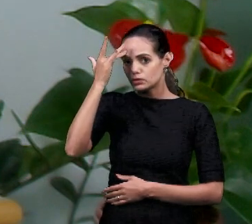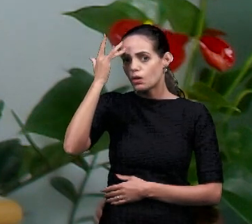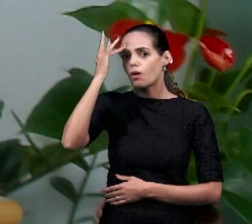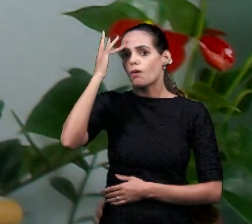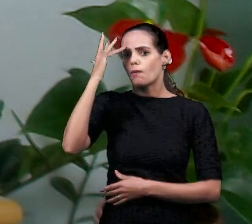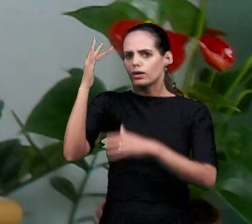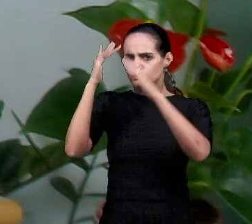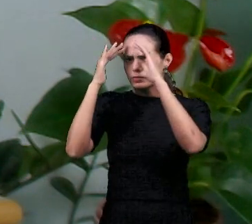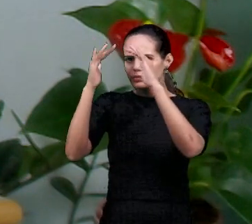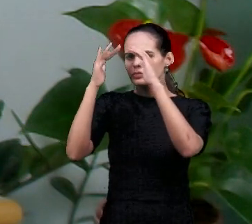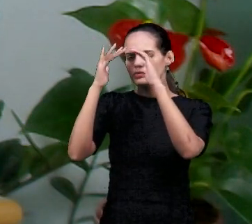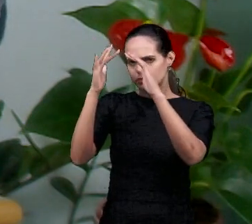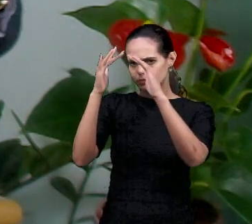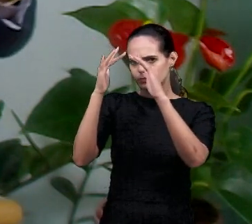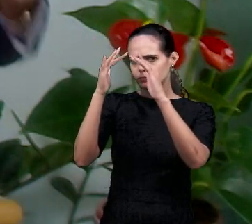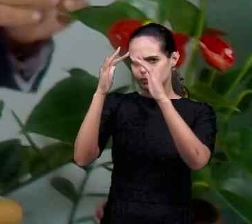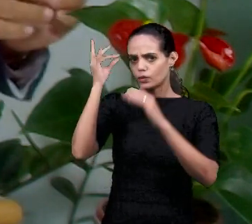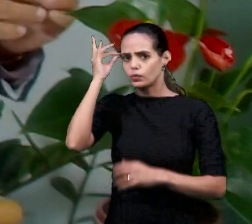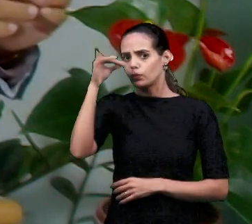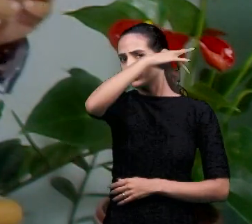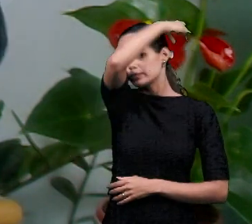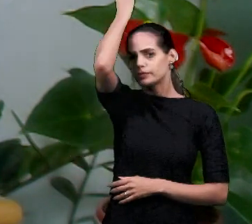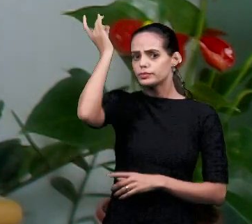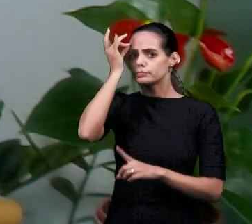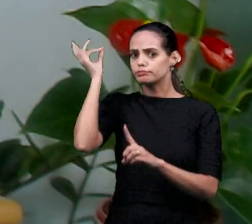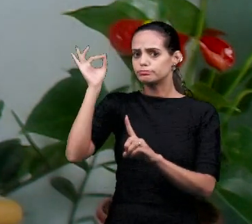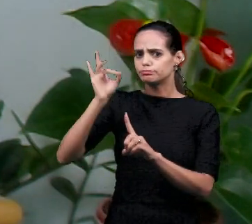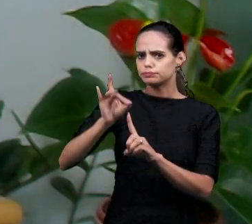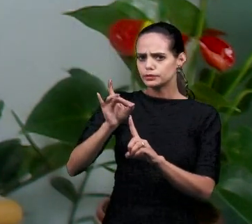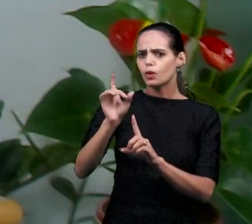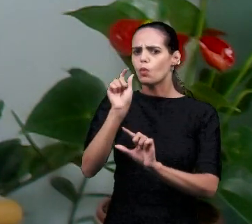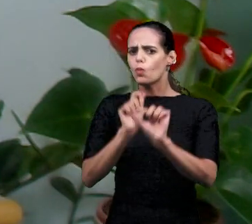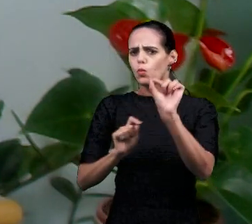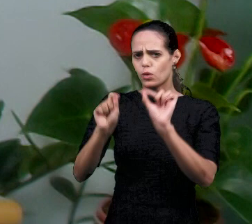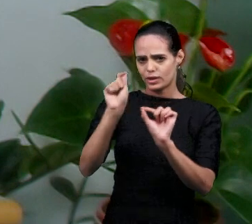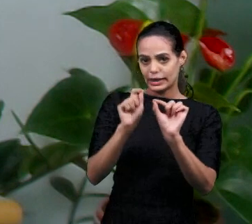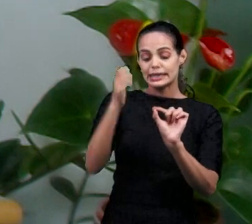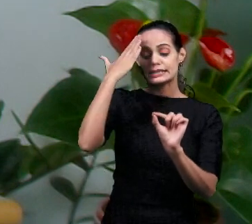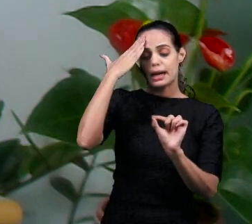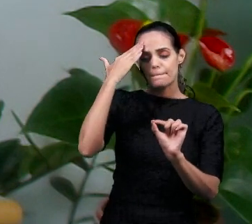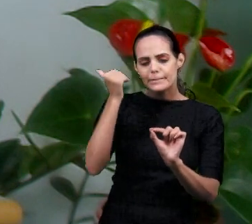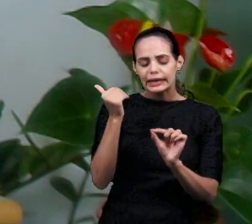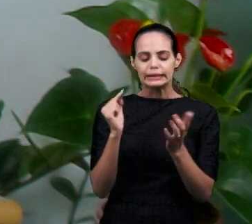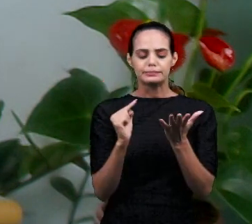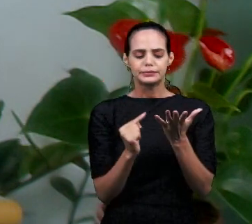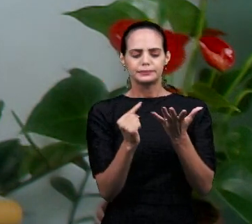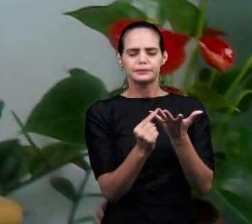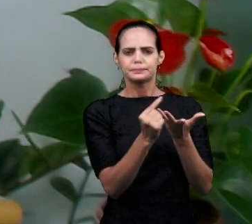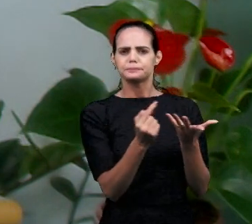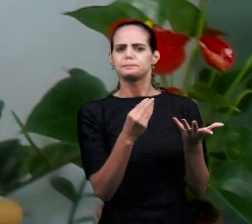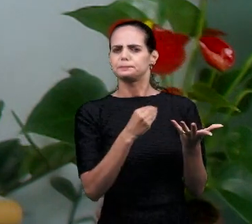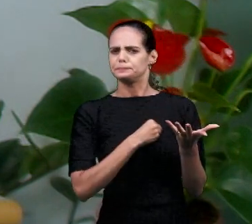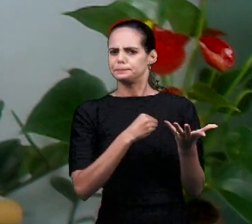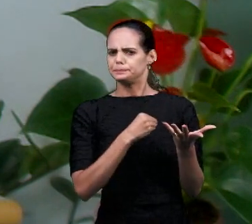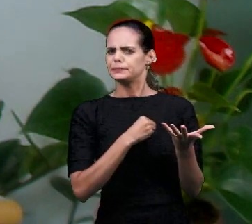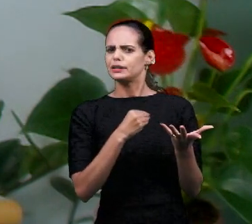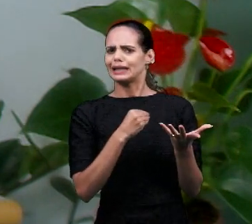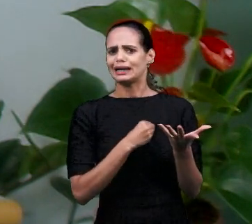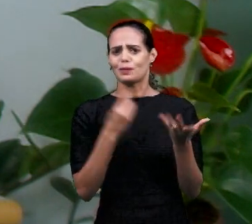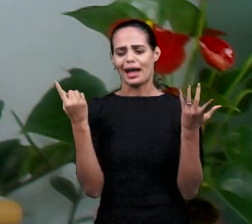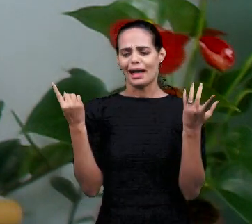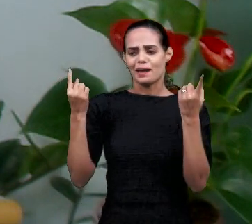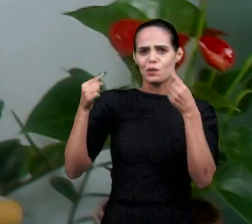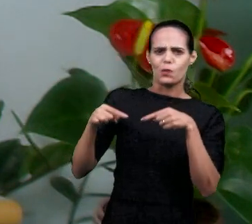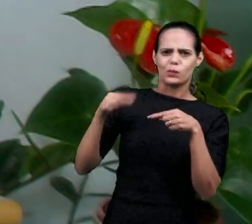personnes à ce qu'était le péché, c'est-à-dire ce qui blessait le